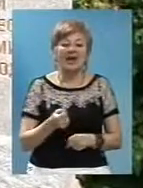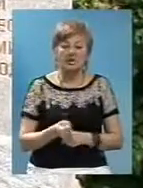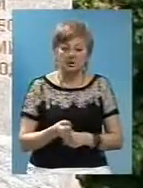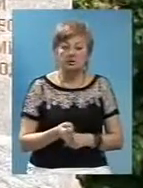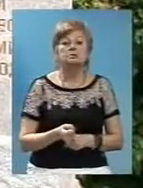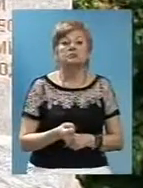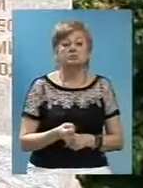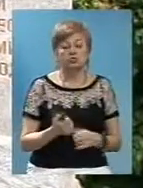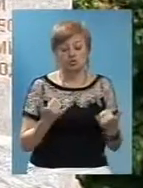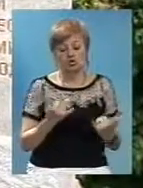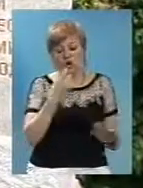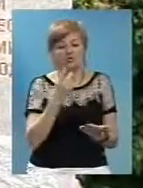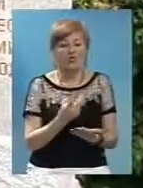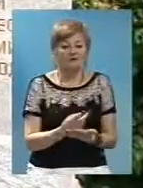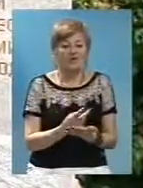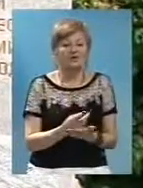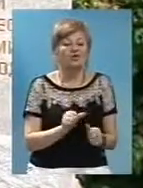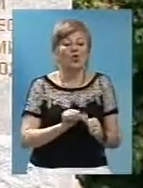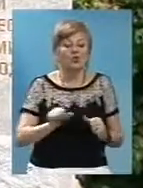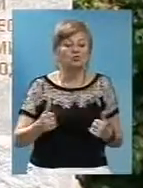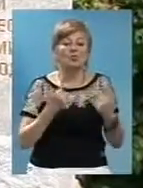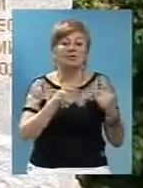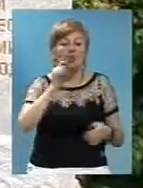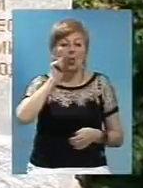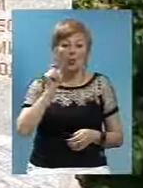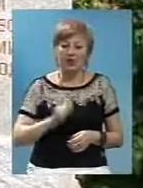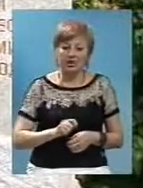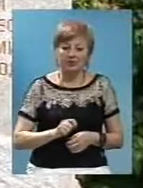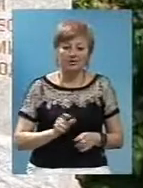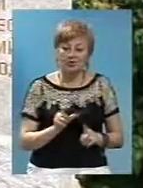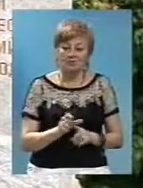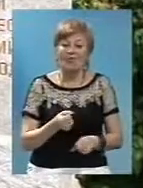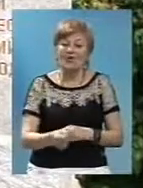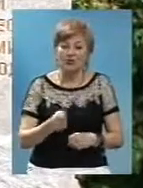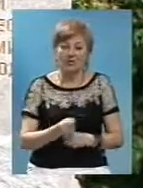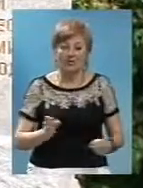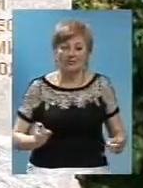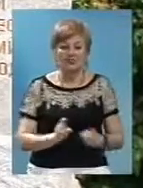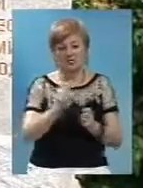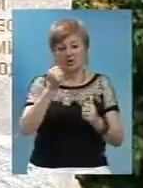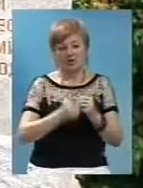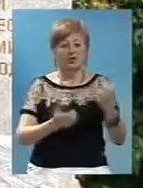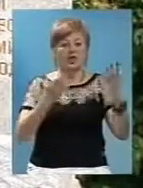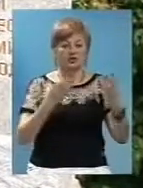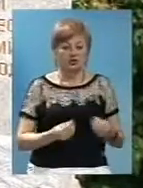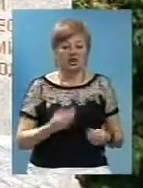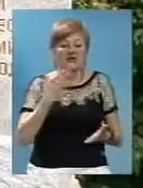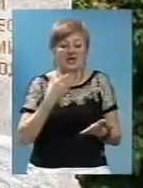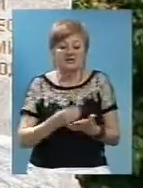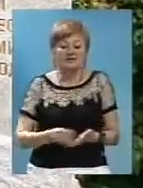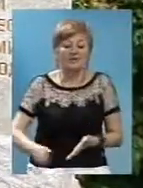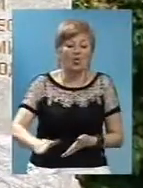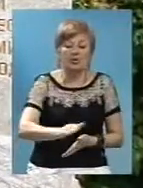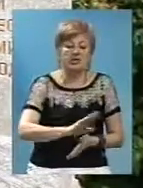його вигляді, а особливо для України, яка з словом тероризм зіштовхується щодня на своїй території, а не